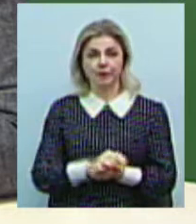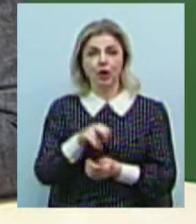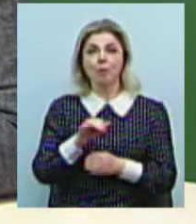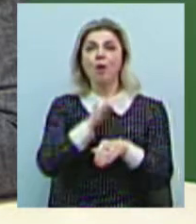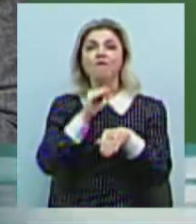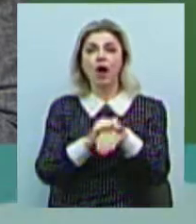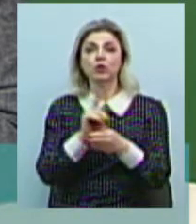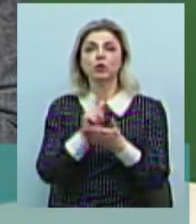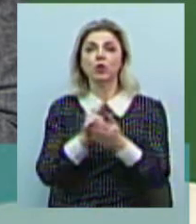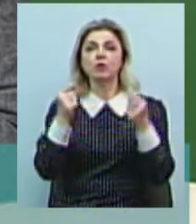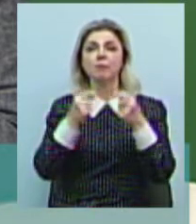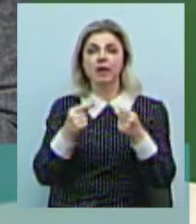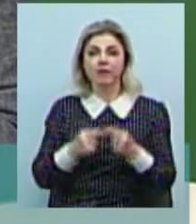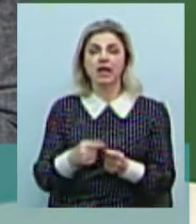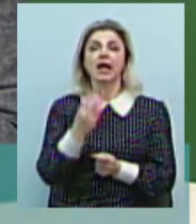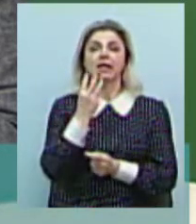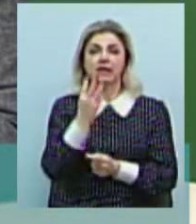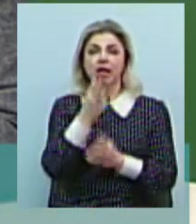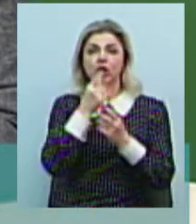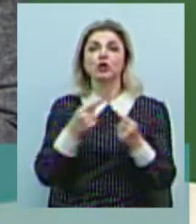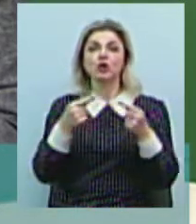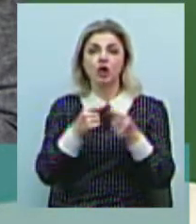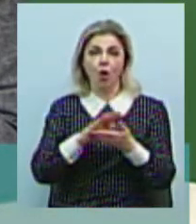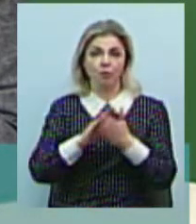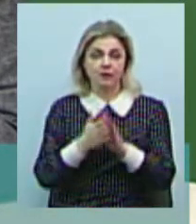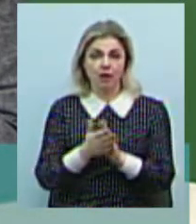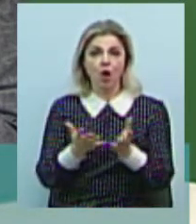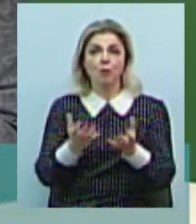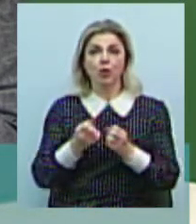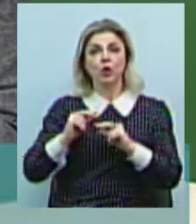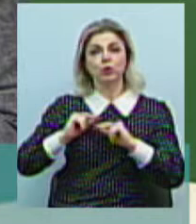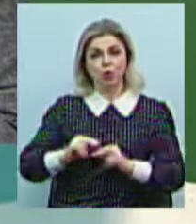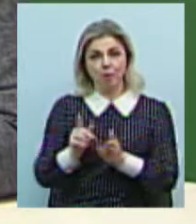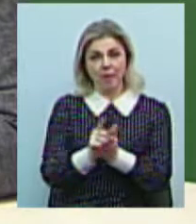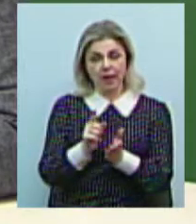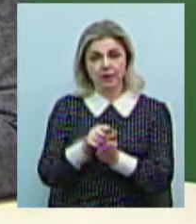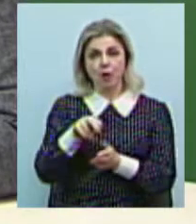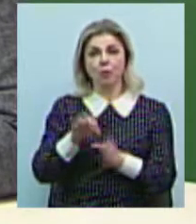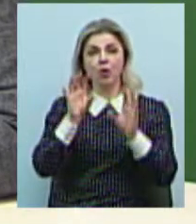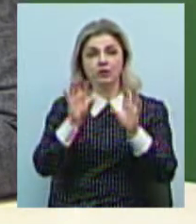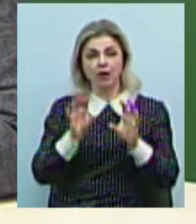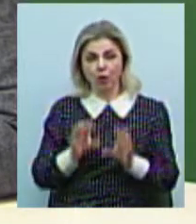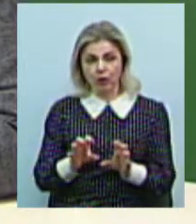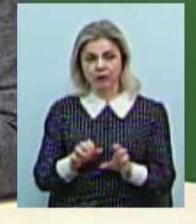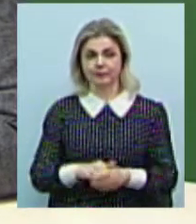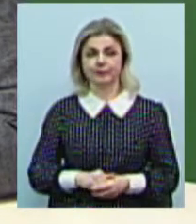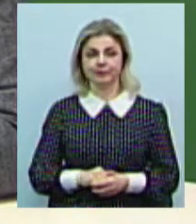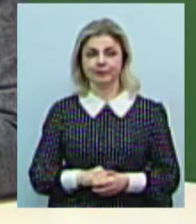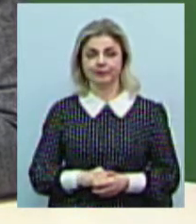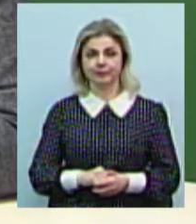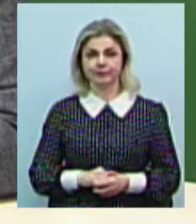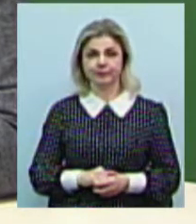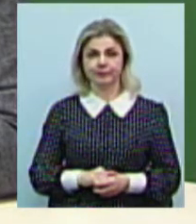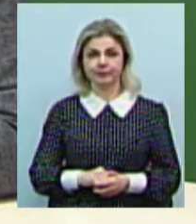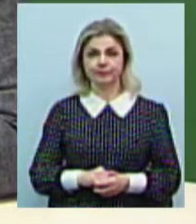повинно співпадати три одночасно обставини: отримання трудової пенсії по закону про загальнообов'язкове державне пенсійне